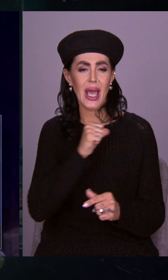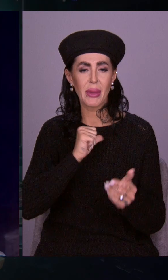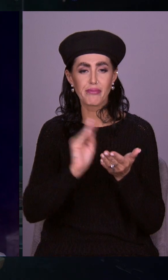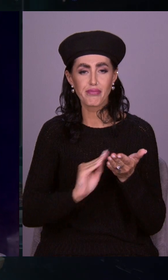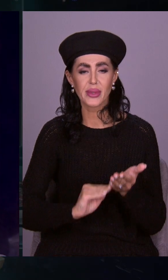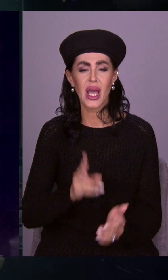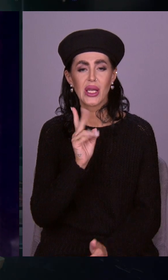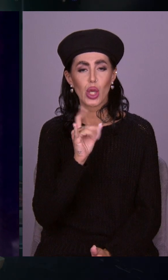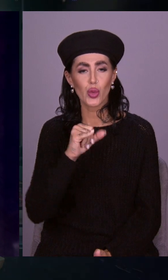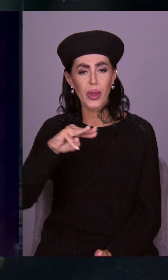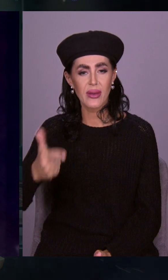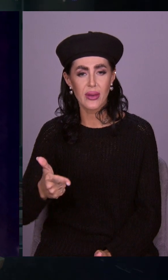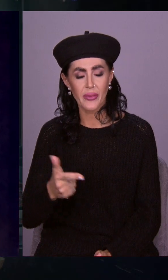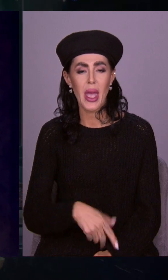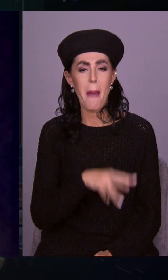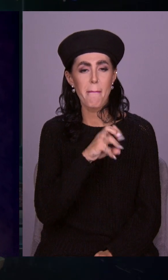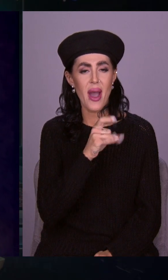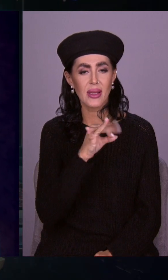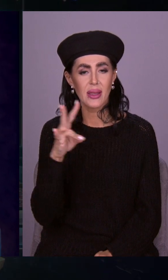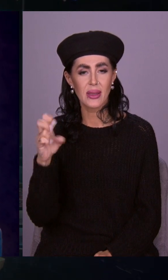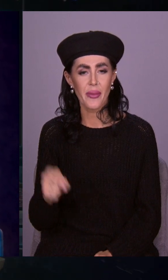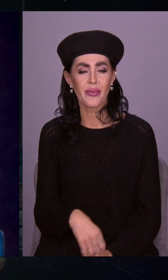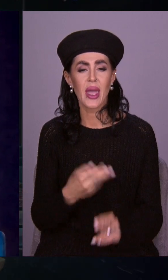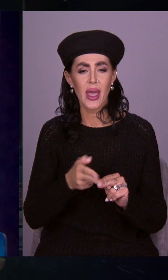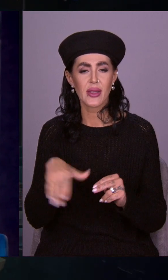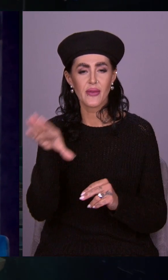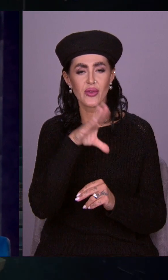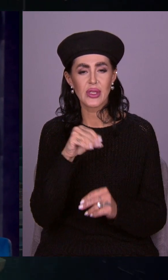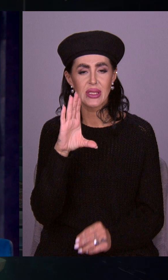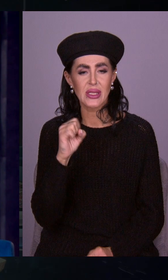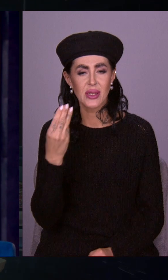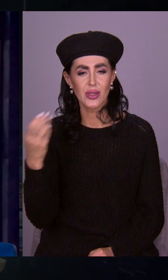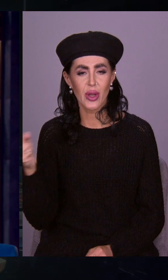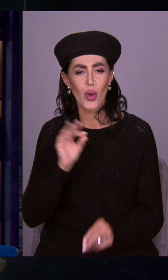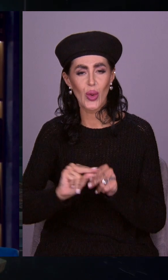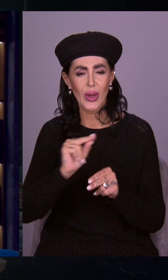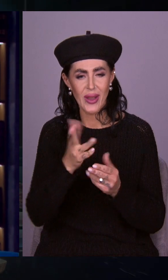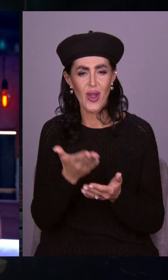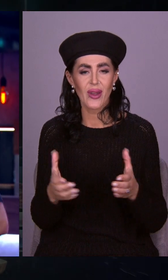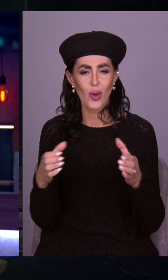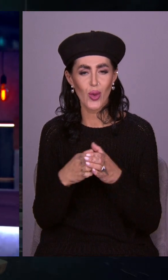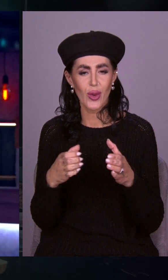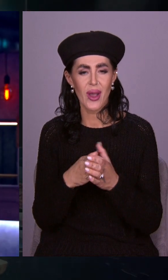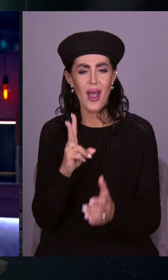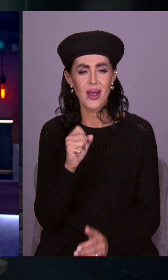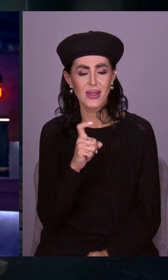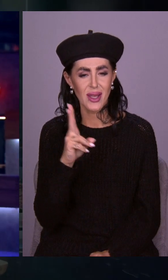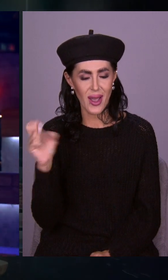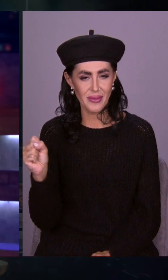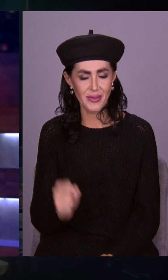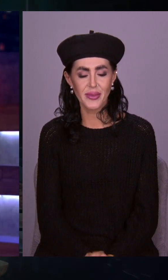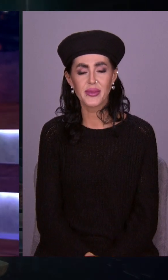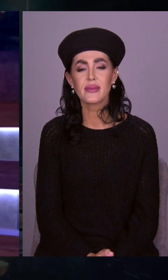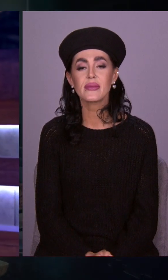та уроки сексуальної української мови від Саші Зарицької з гурту «Казка». Тихий